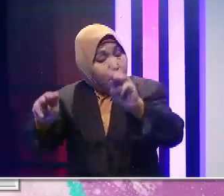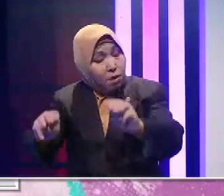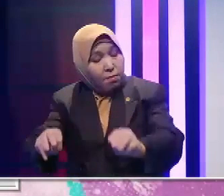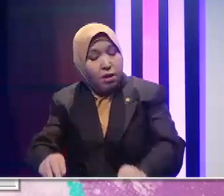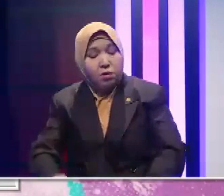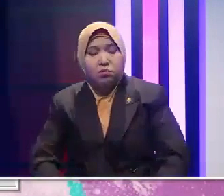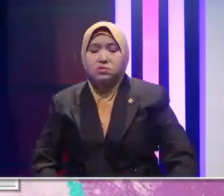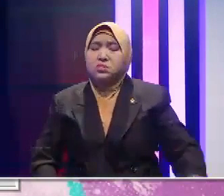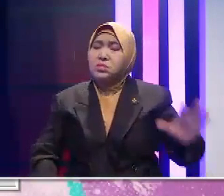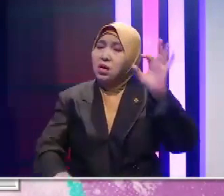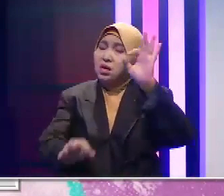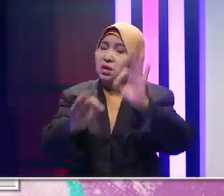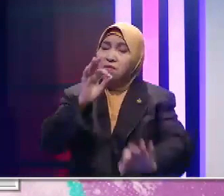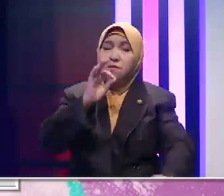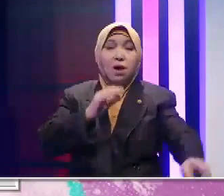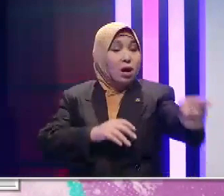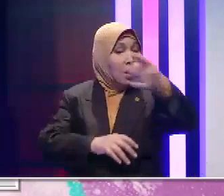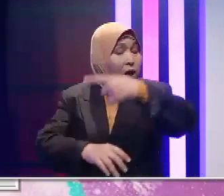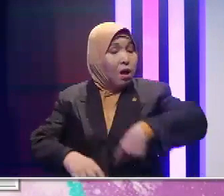كنتم